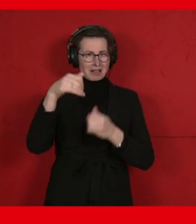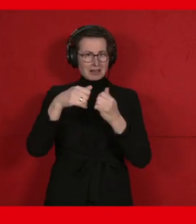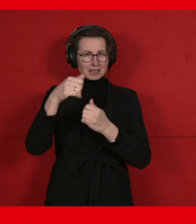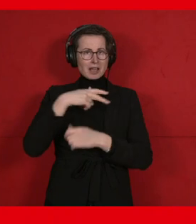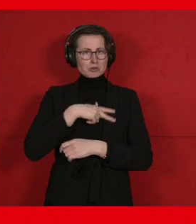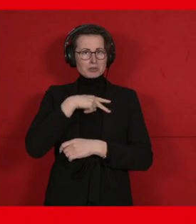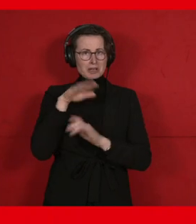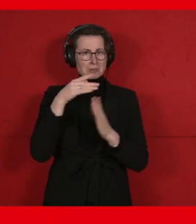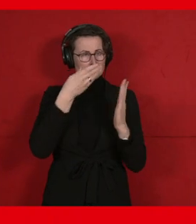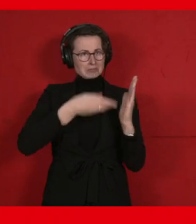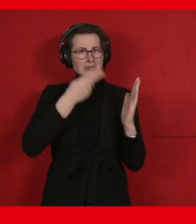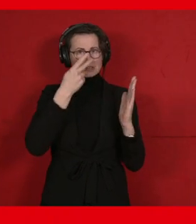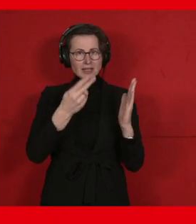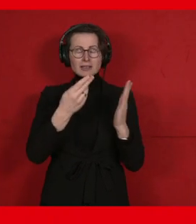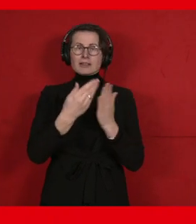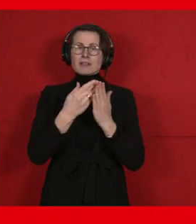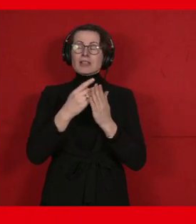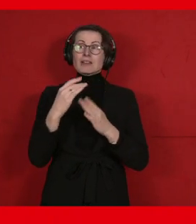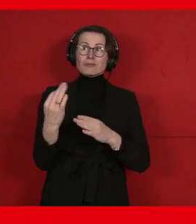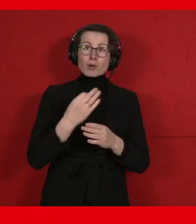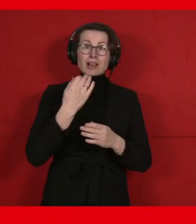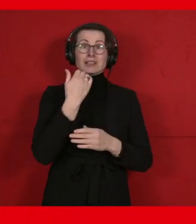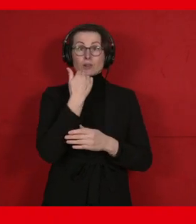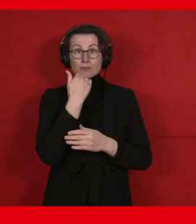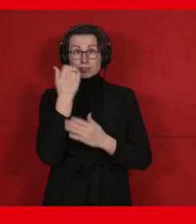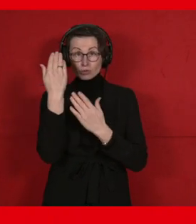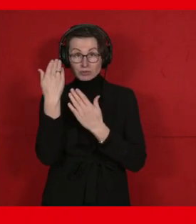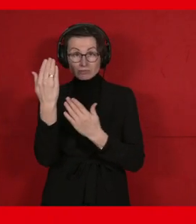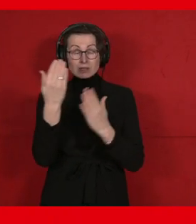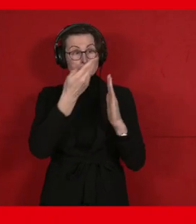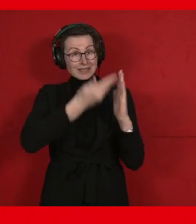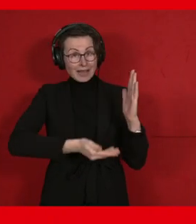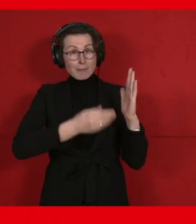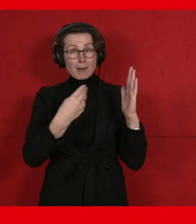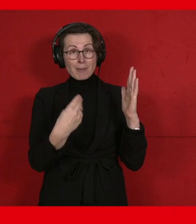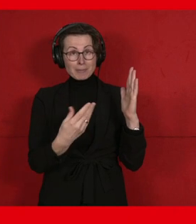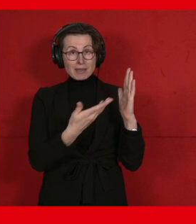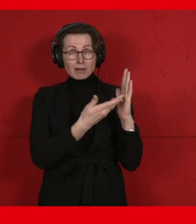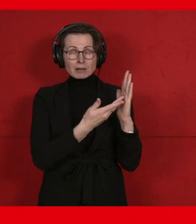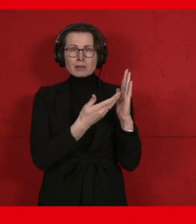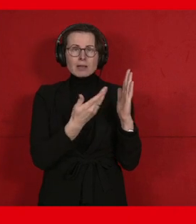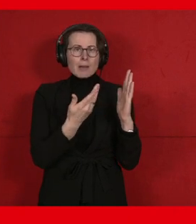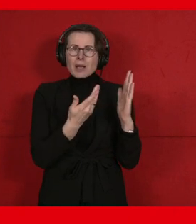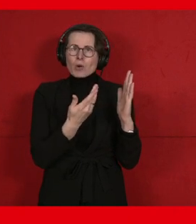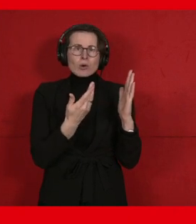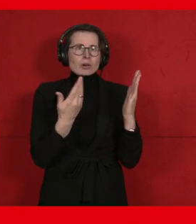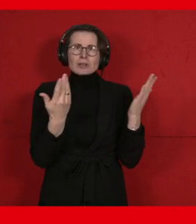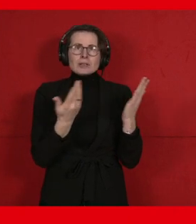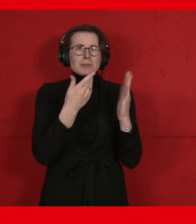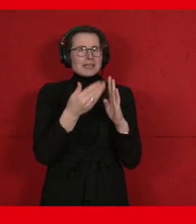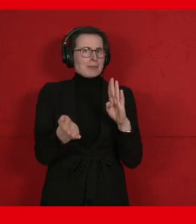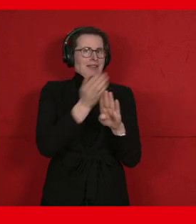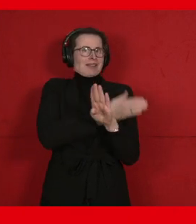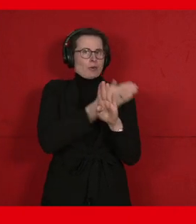habe. Und lieber Olaf, ich wünsche uns allen, dass du es schaffst, nicht nur mit diesem Papier, sondern mit dem, was da